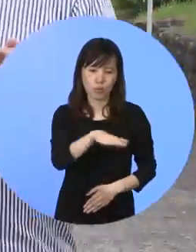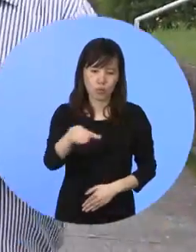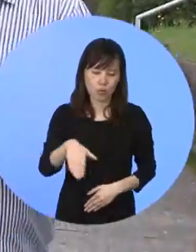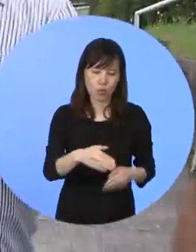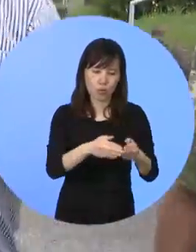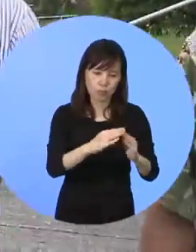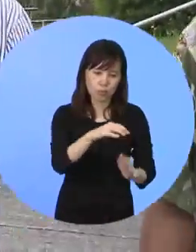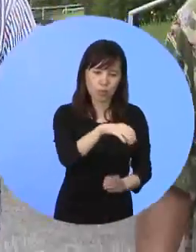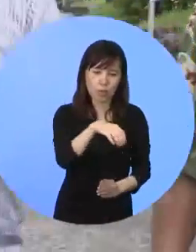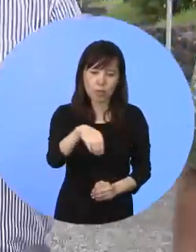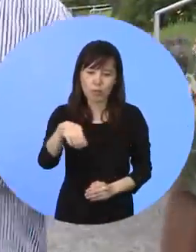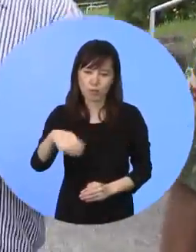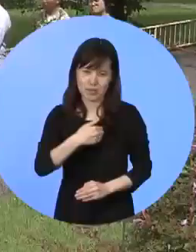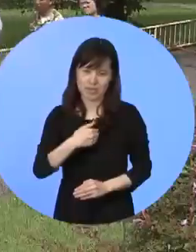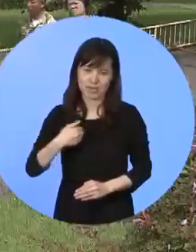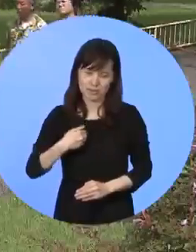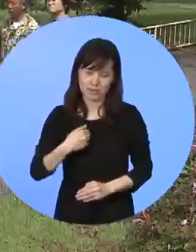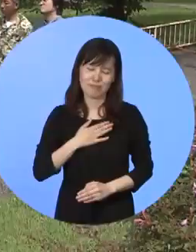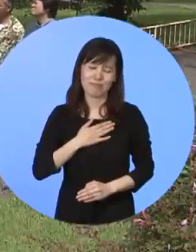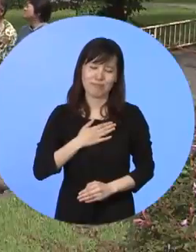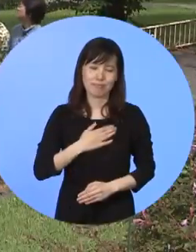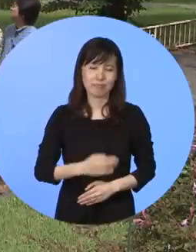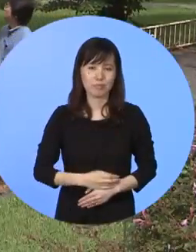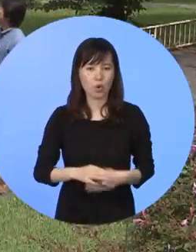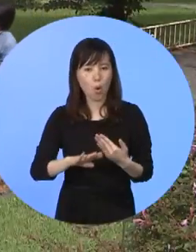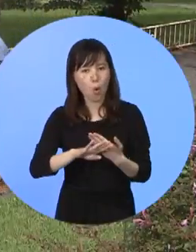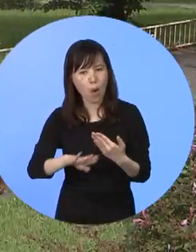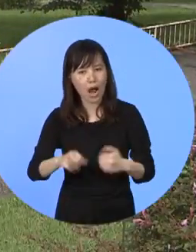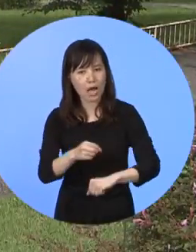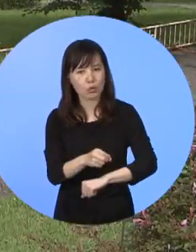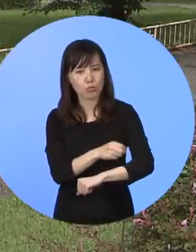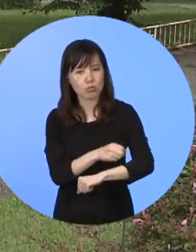しっかり立てることができる、 はい。 他には何か特徴